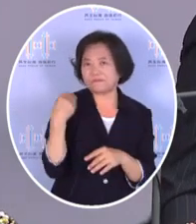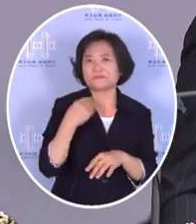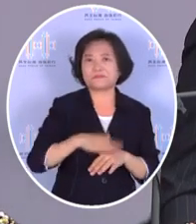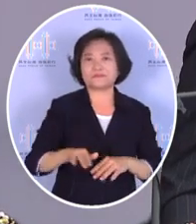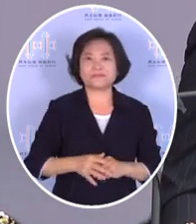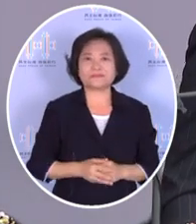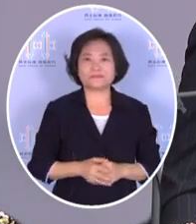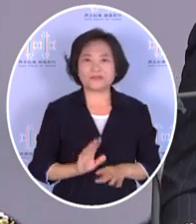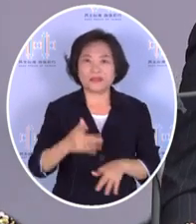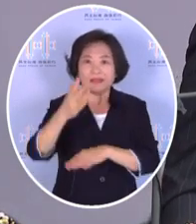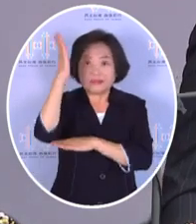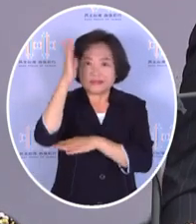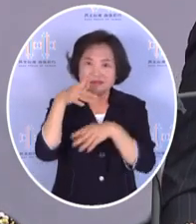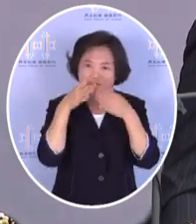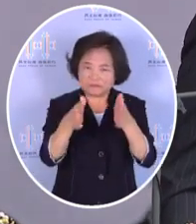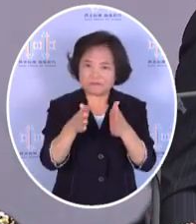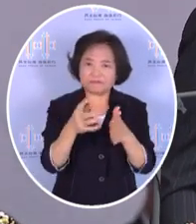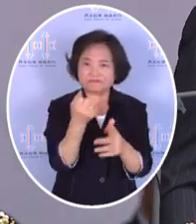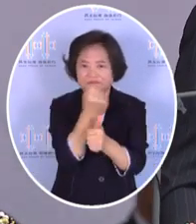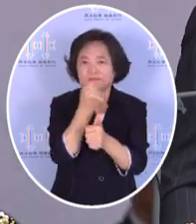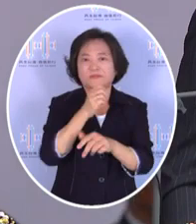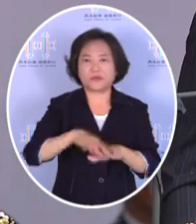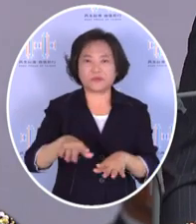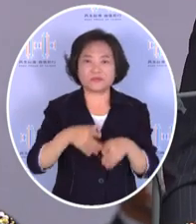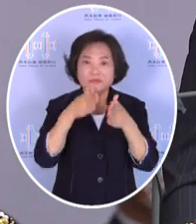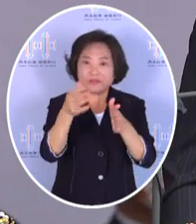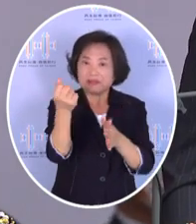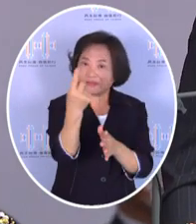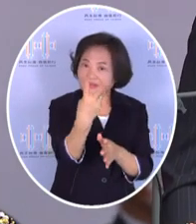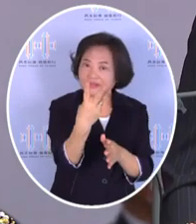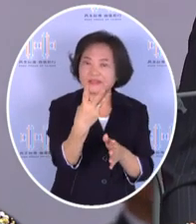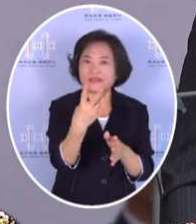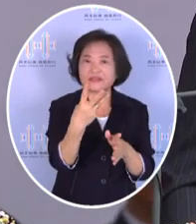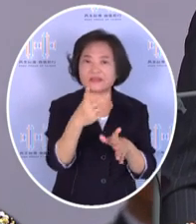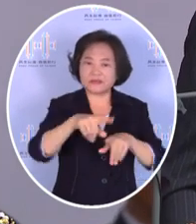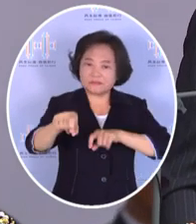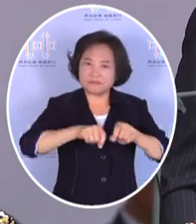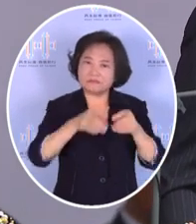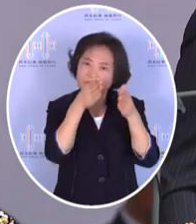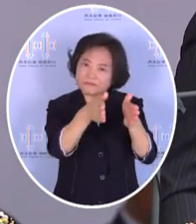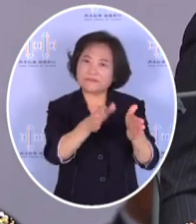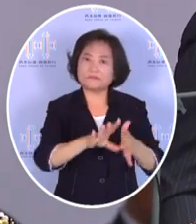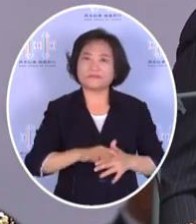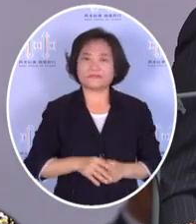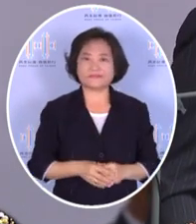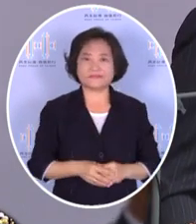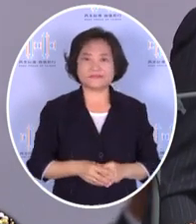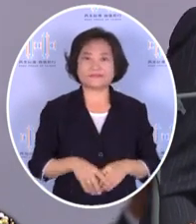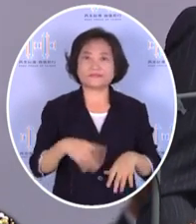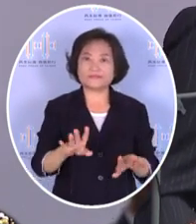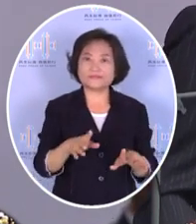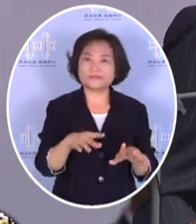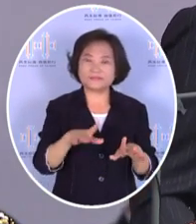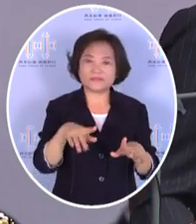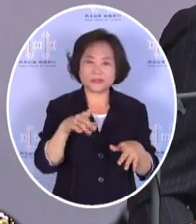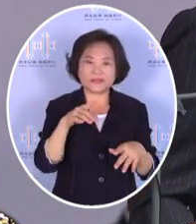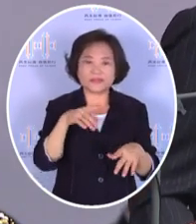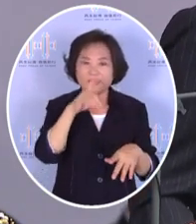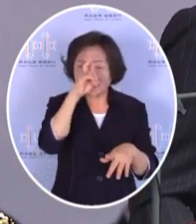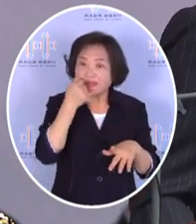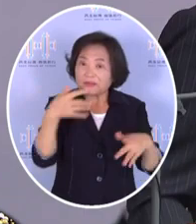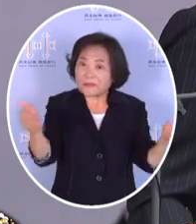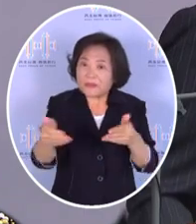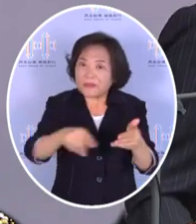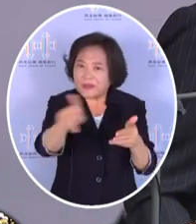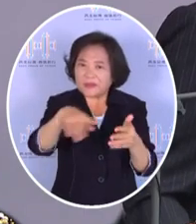会掌好舵，朝三个策略方向前进，打造大家所期待